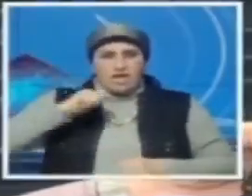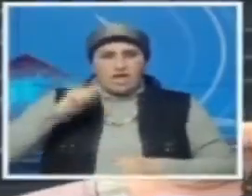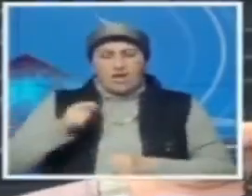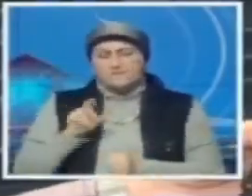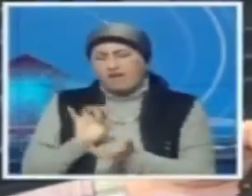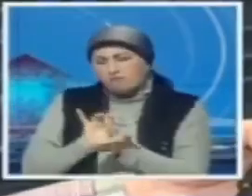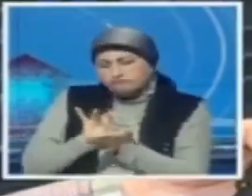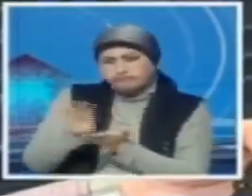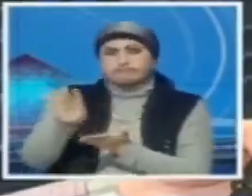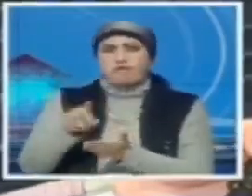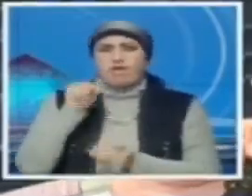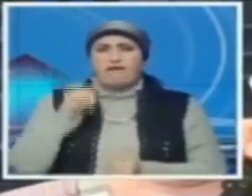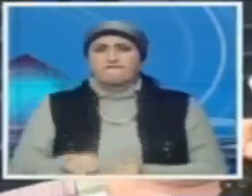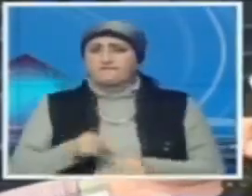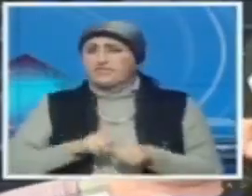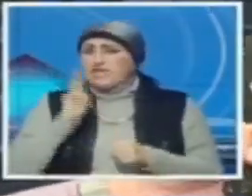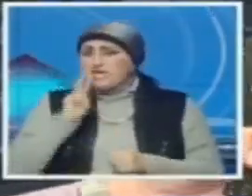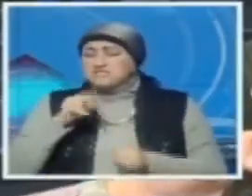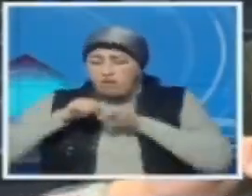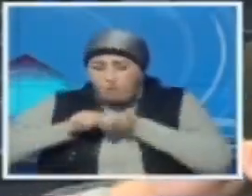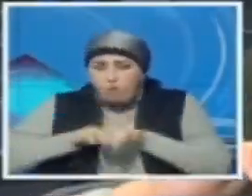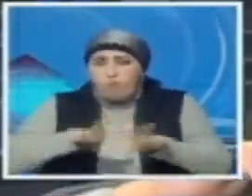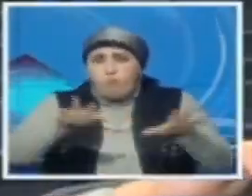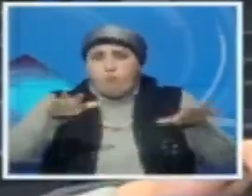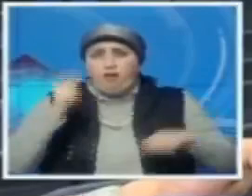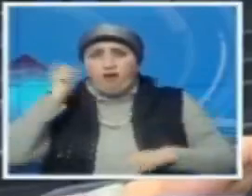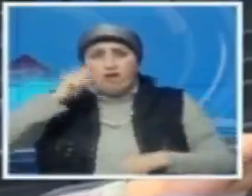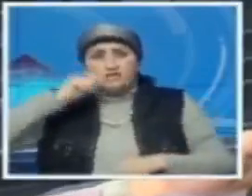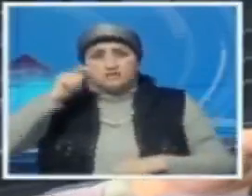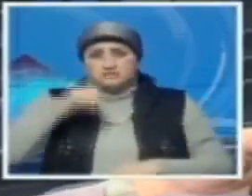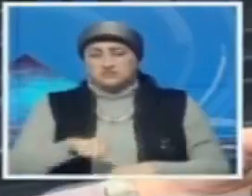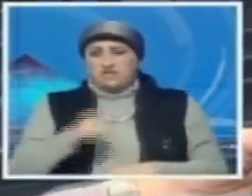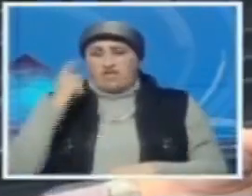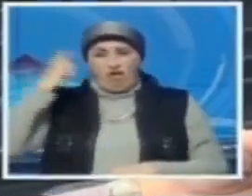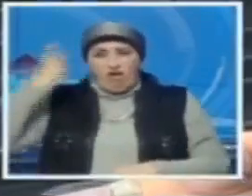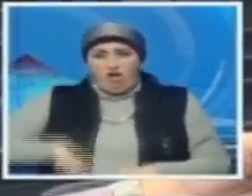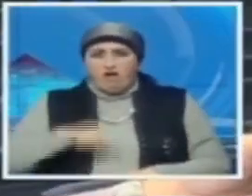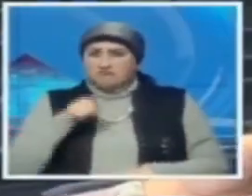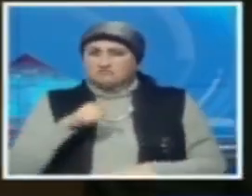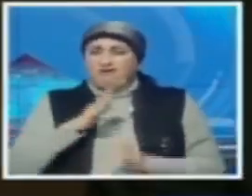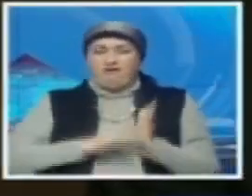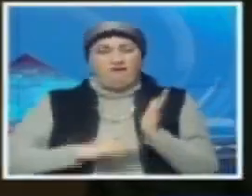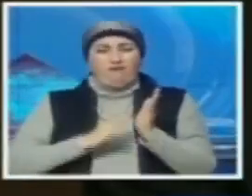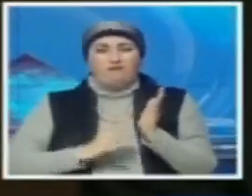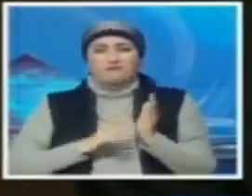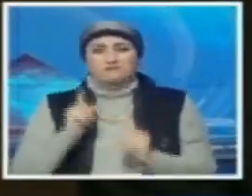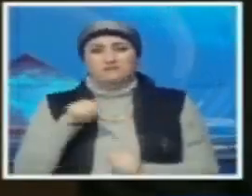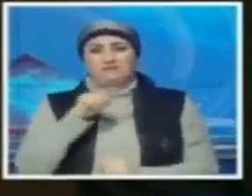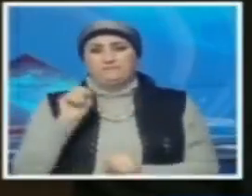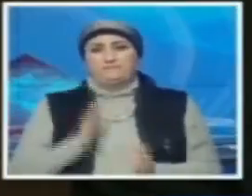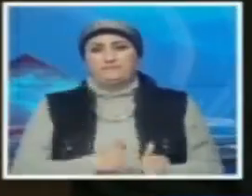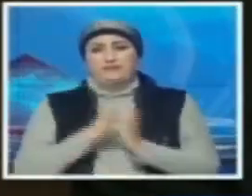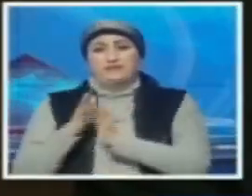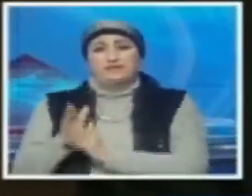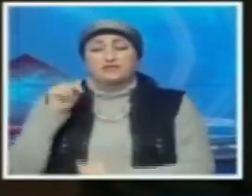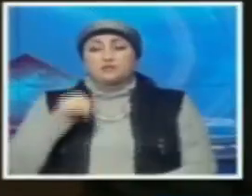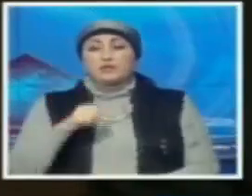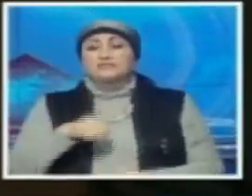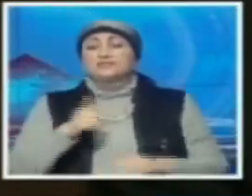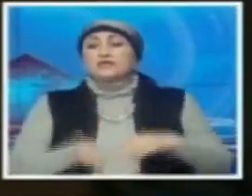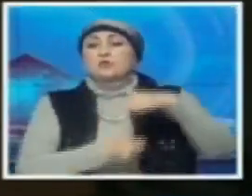من حيث أن التطرف إذا انتشر في أي مكان في العالم كان خطر على باقي الأماكن. النهاردة موجود رؤساء